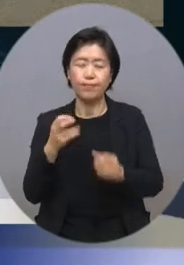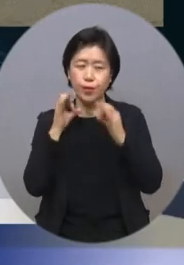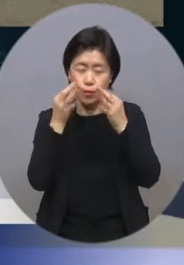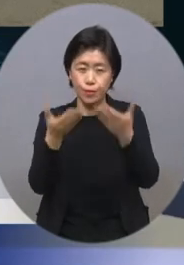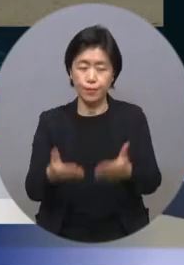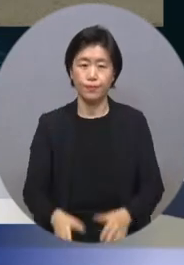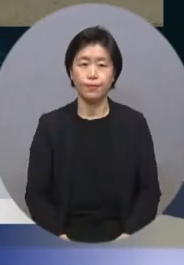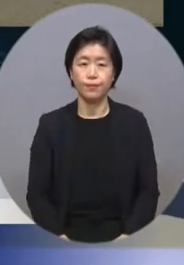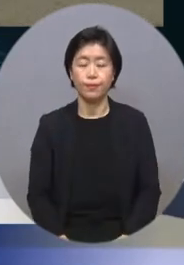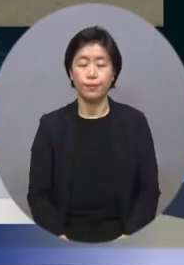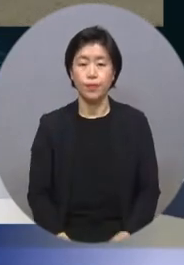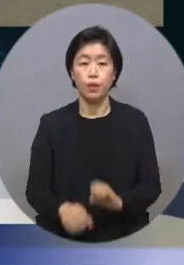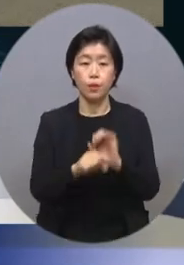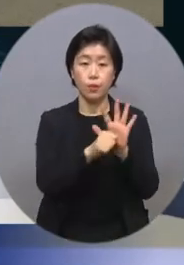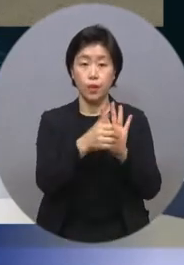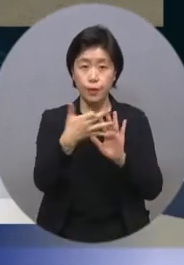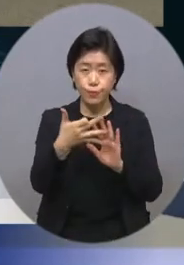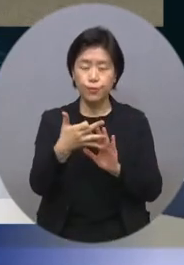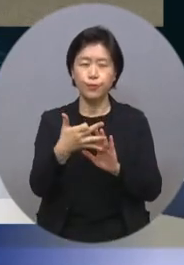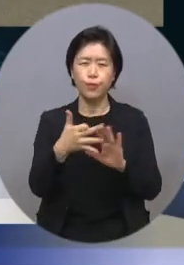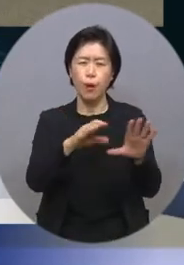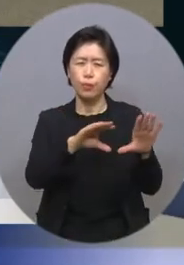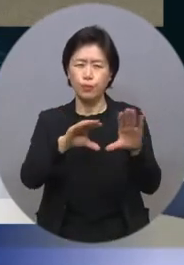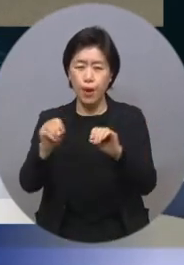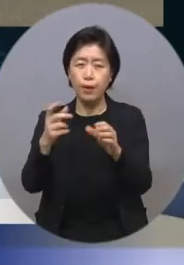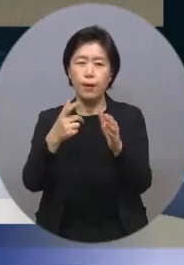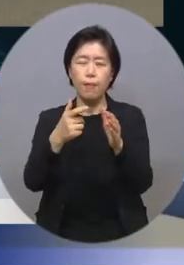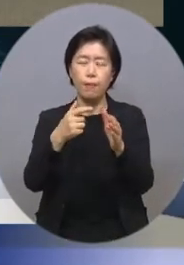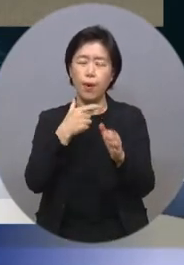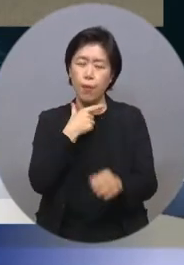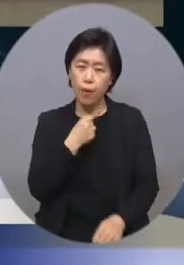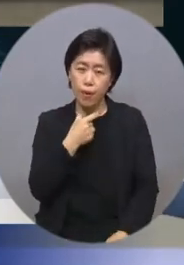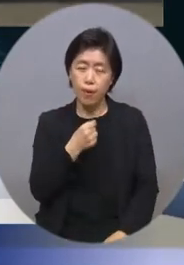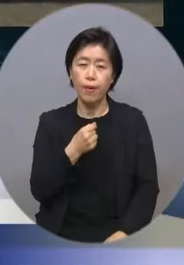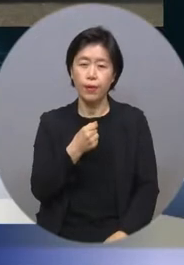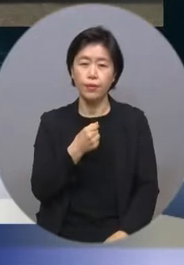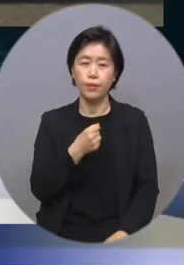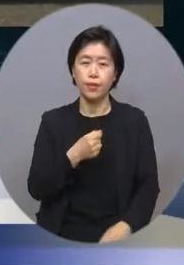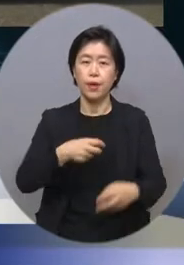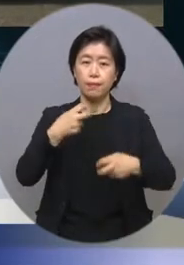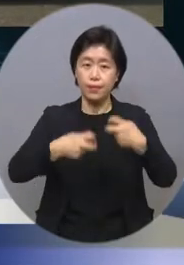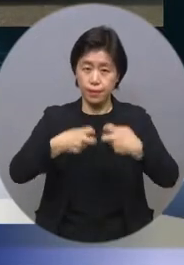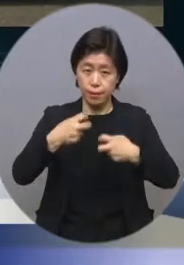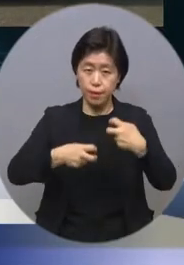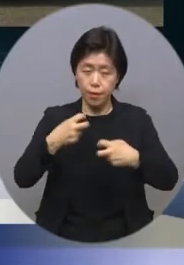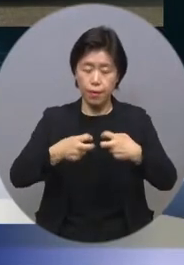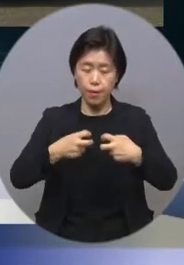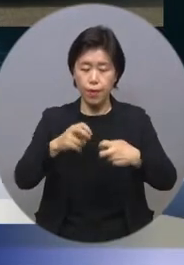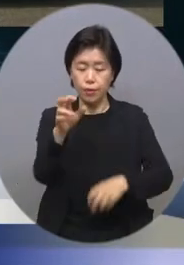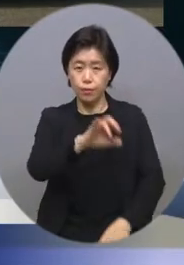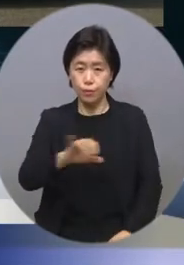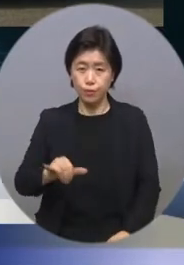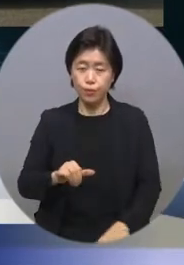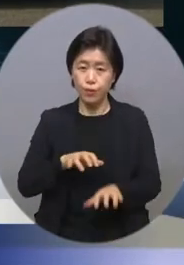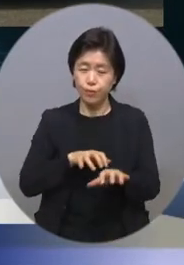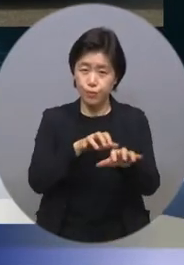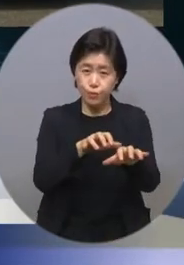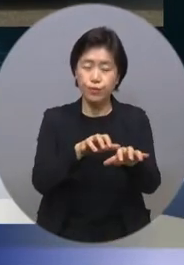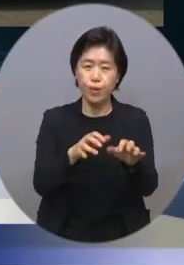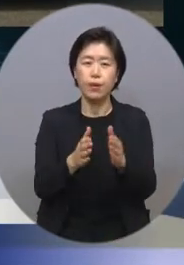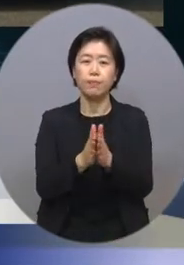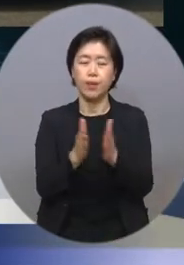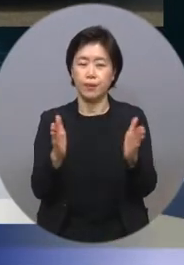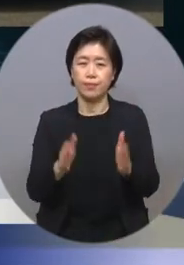쿠로 늘고 종식을 기원하는 2012 미디어 국토대장정 출정식 이 개최됐습니다 정두리 기자가